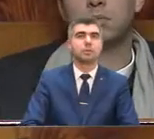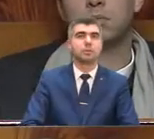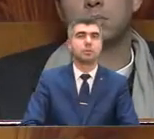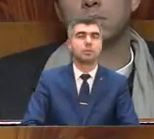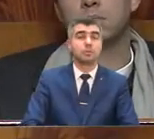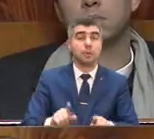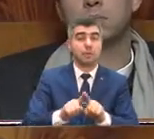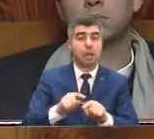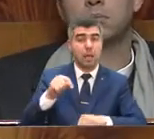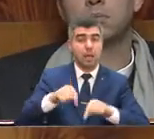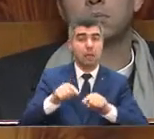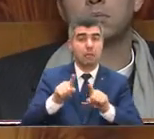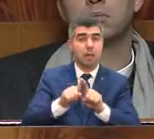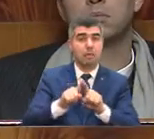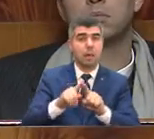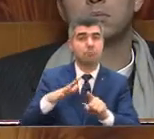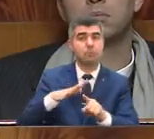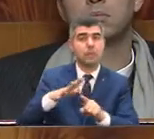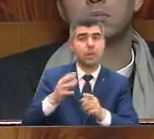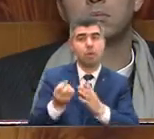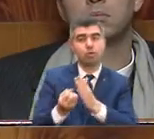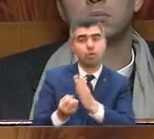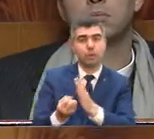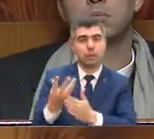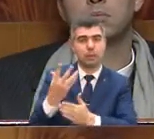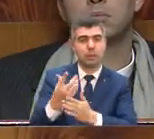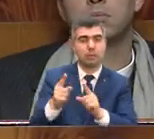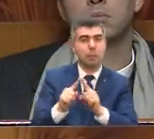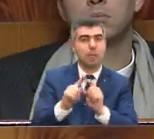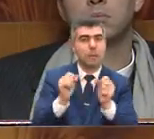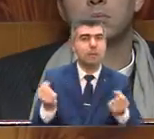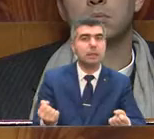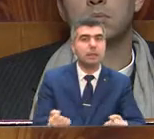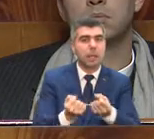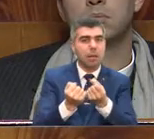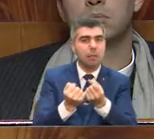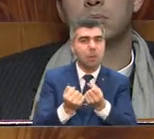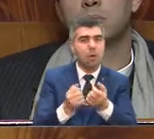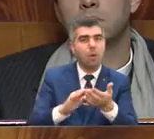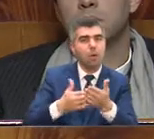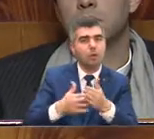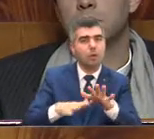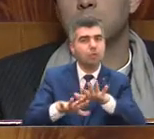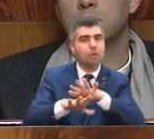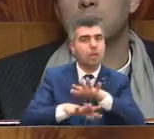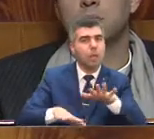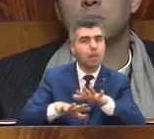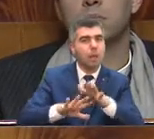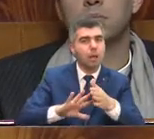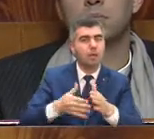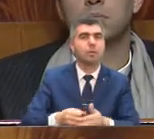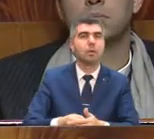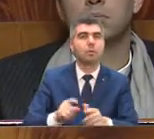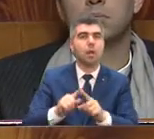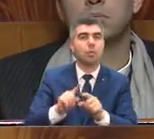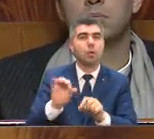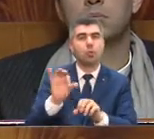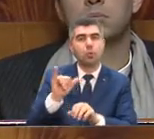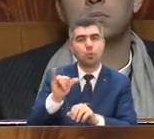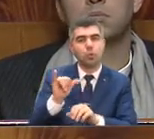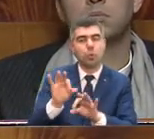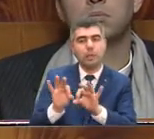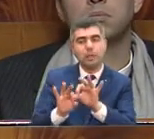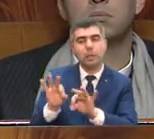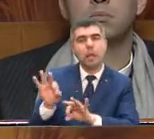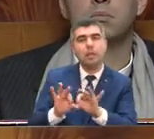لجات الأقاليم المحدثة تنتظر حقها في التنمية المجالية والاقتصادية والاجتماعية، فما هي التدابير المتخذة